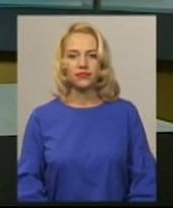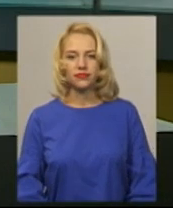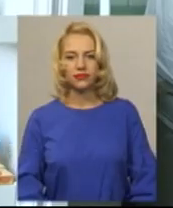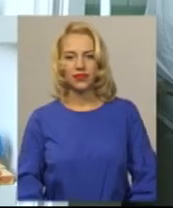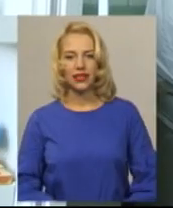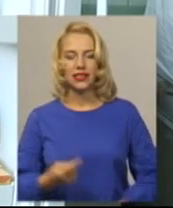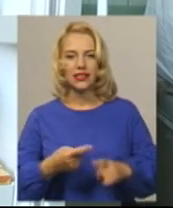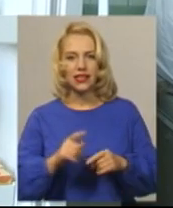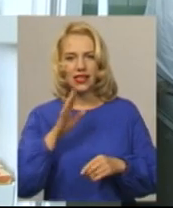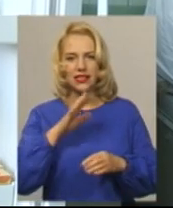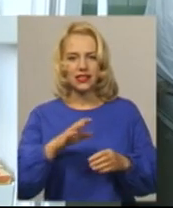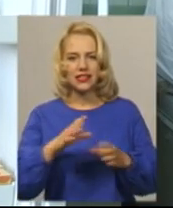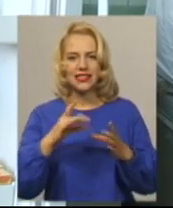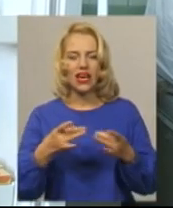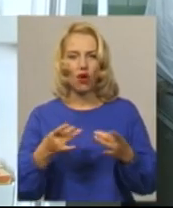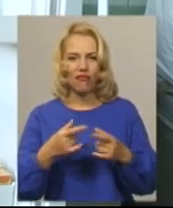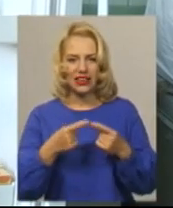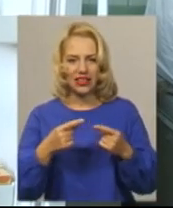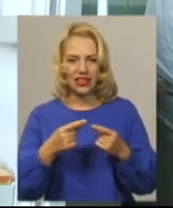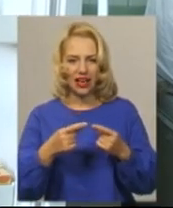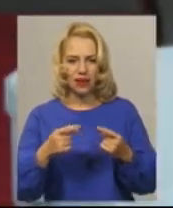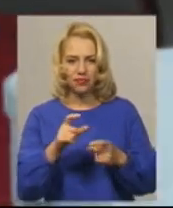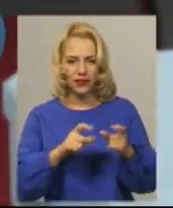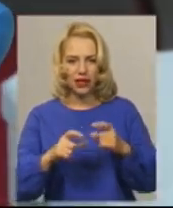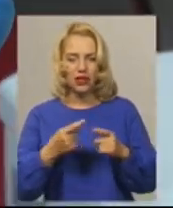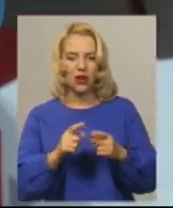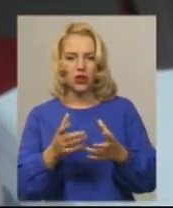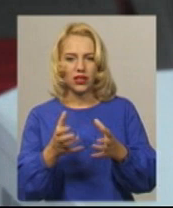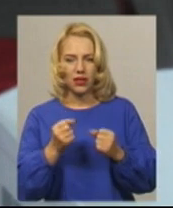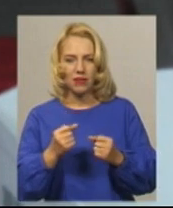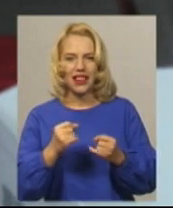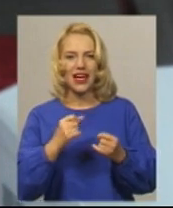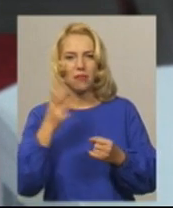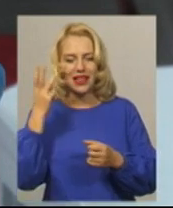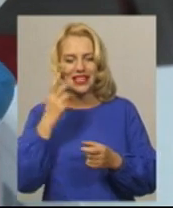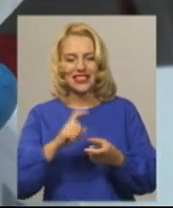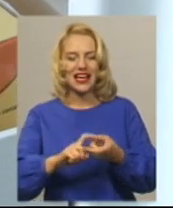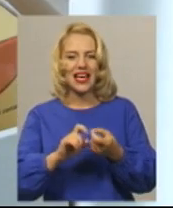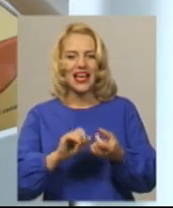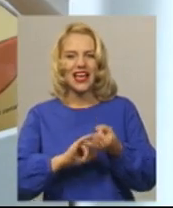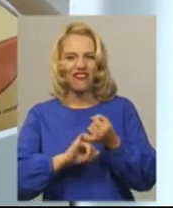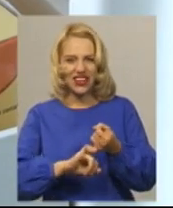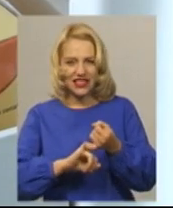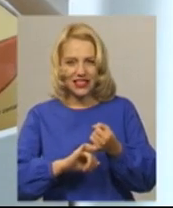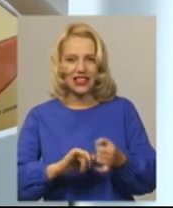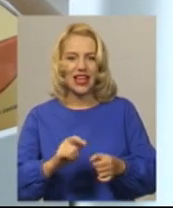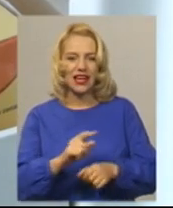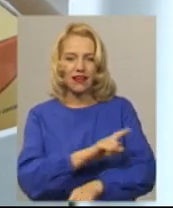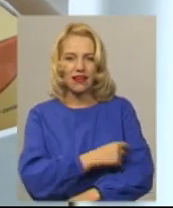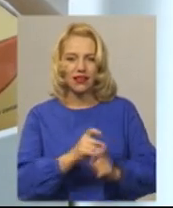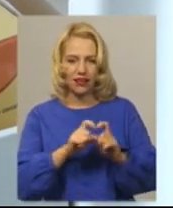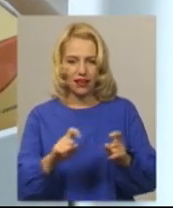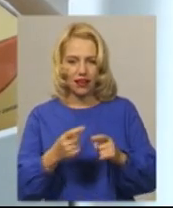Це сироватка проти дифтерії, яку отримала Хмельницька інфекційна лікарня. Для пацієнтів вона безкоштовна. Чи достатньо отриманої